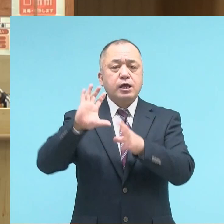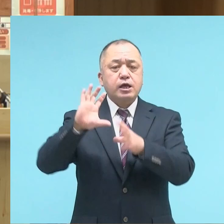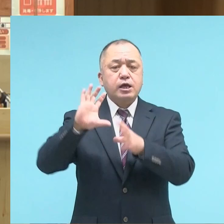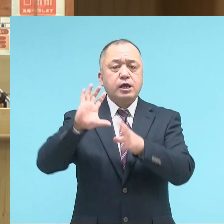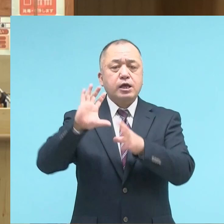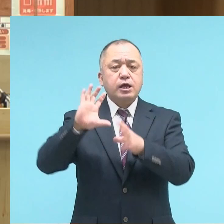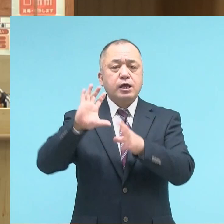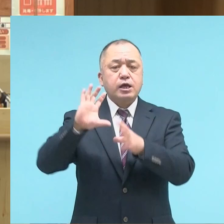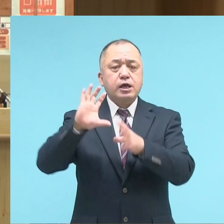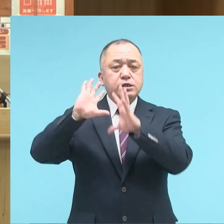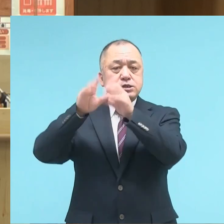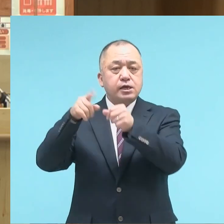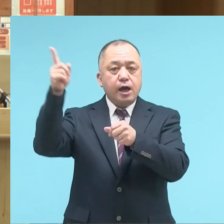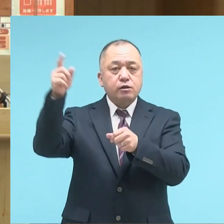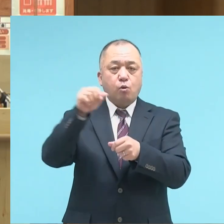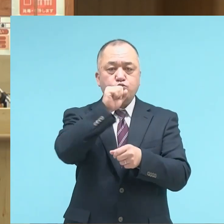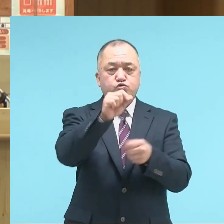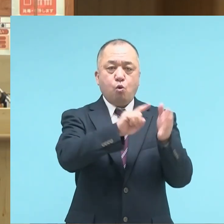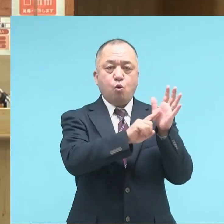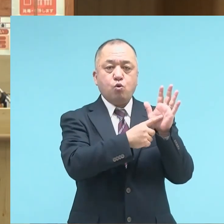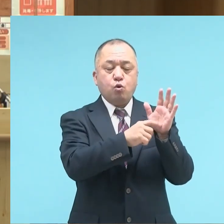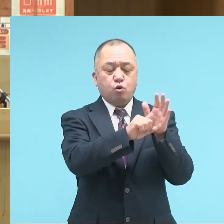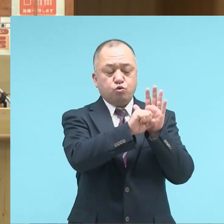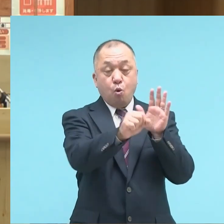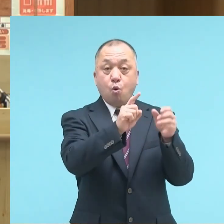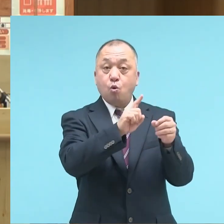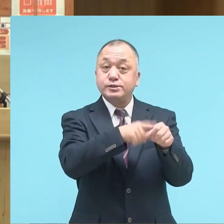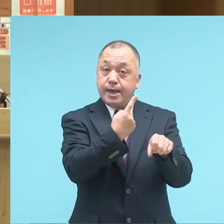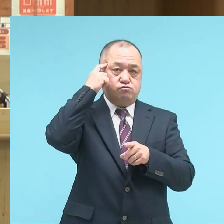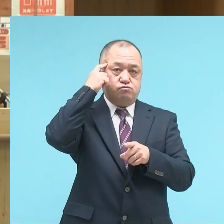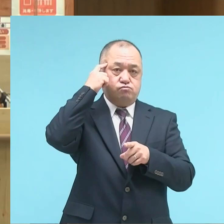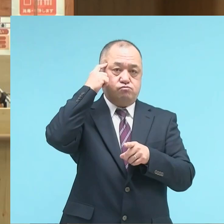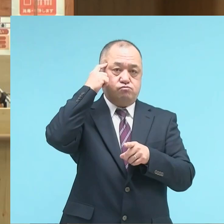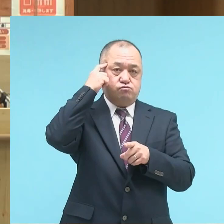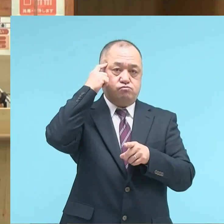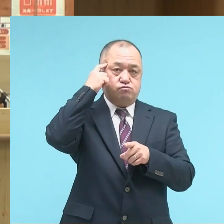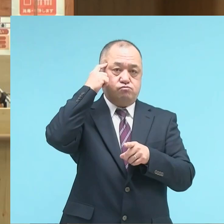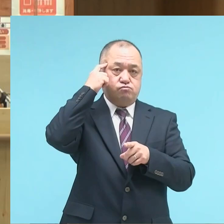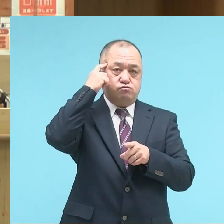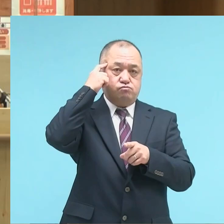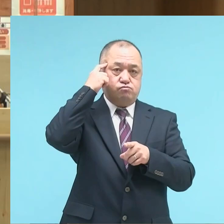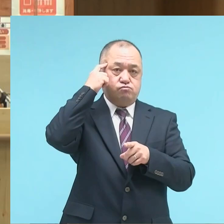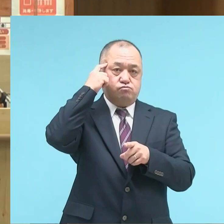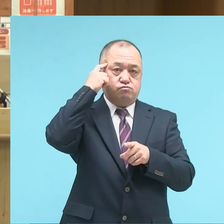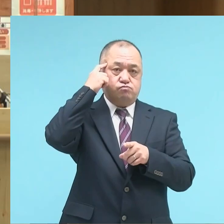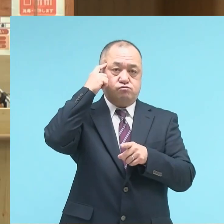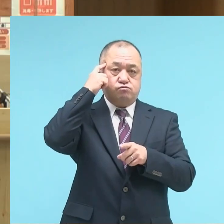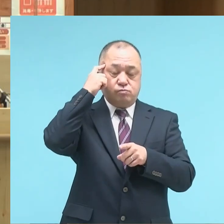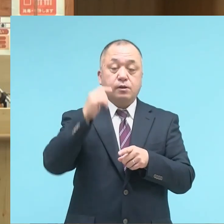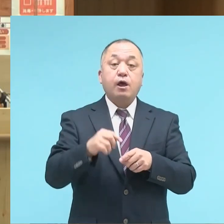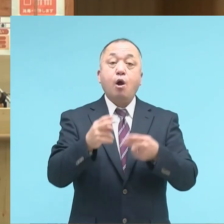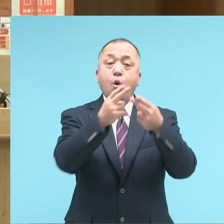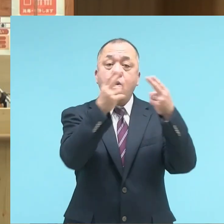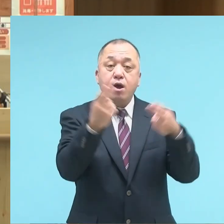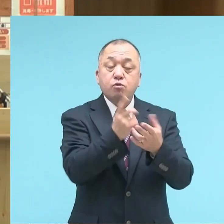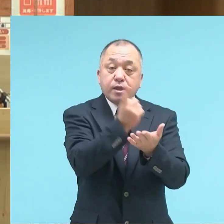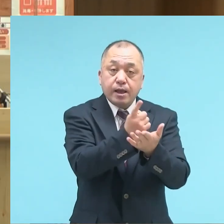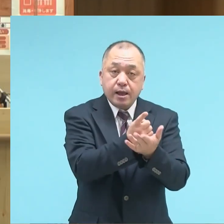性だとか、そういうものを把握した上で、そういったものを目指してですね、やっていくということに、まあ、北海道だけ